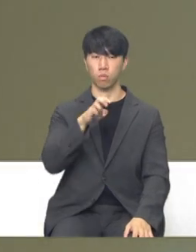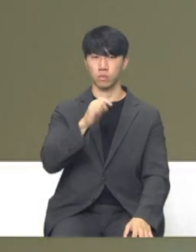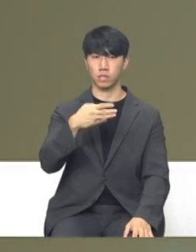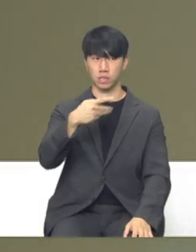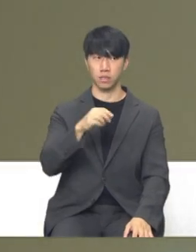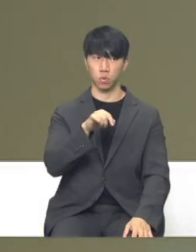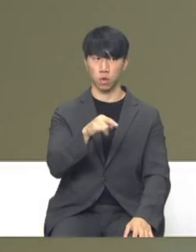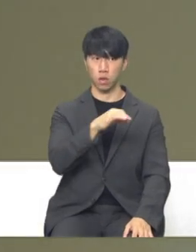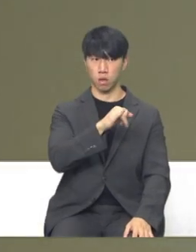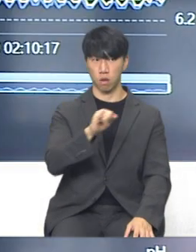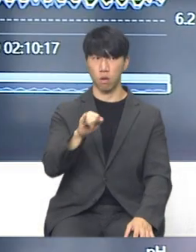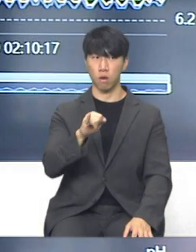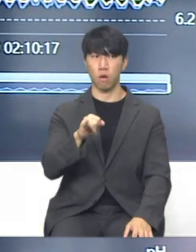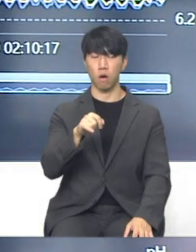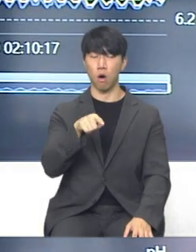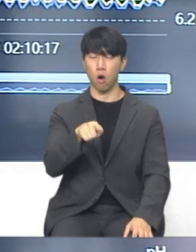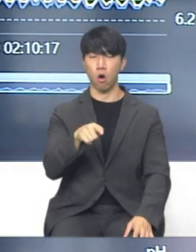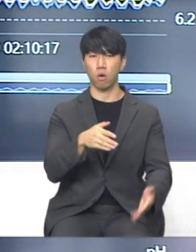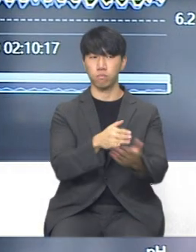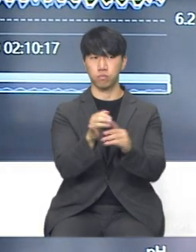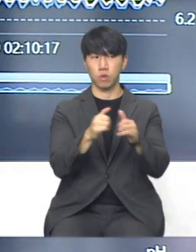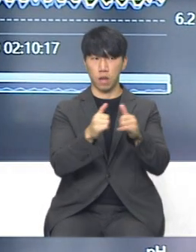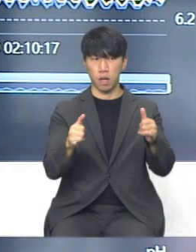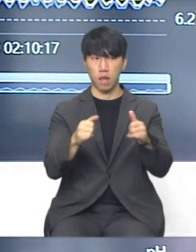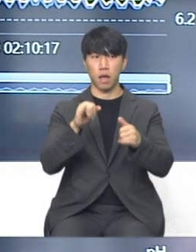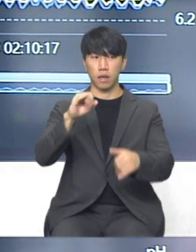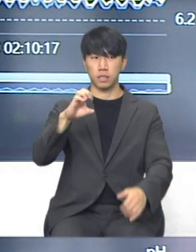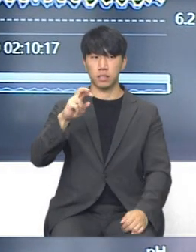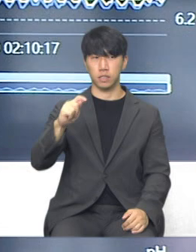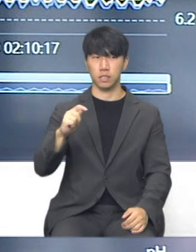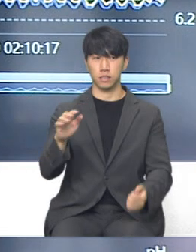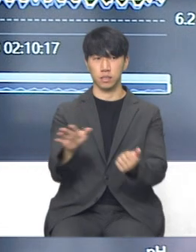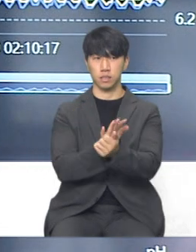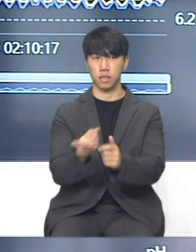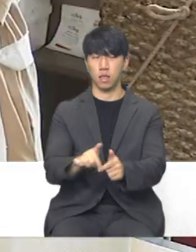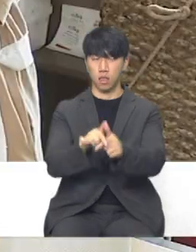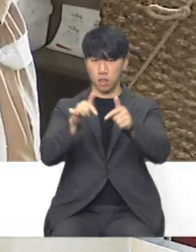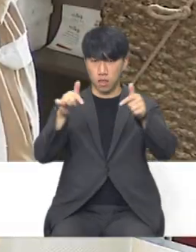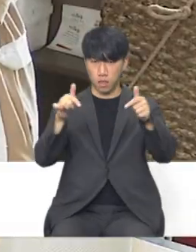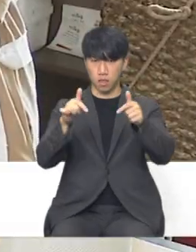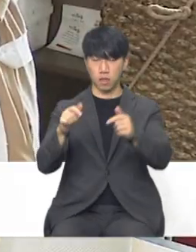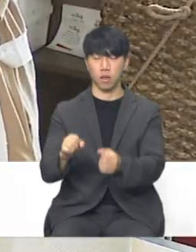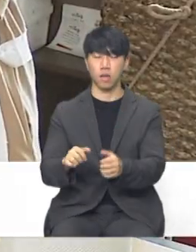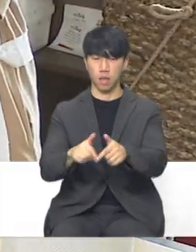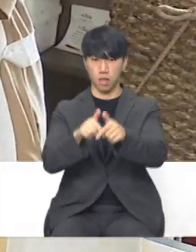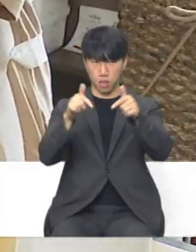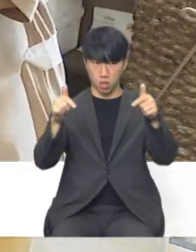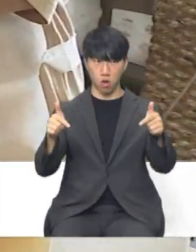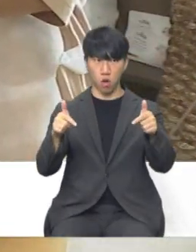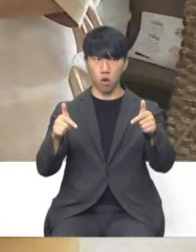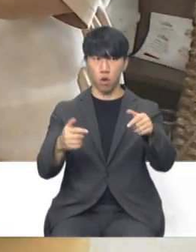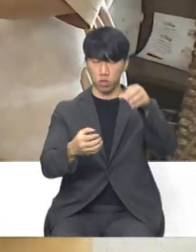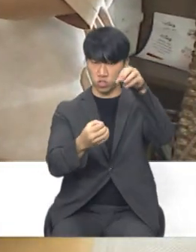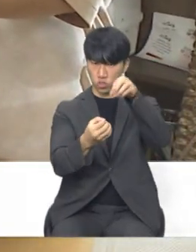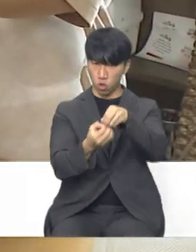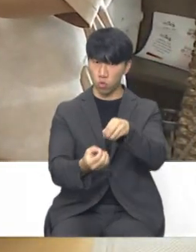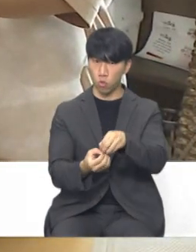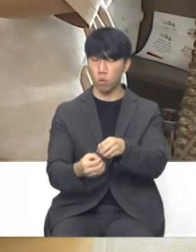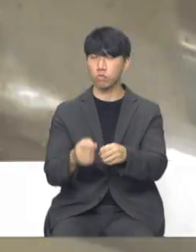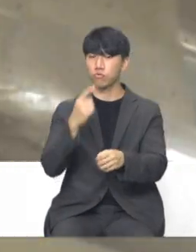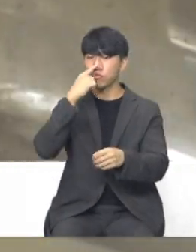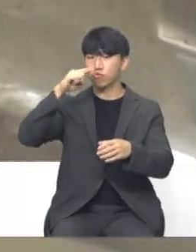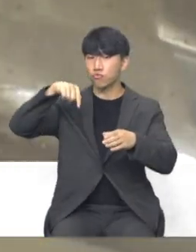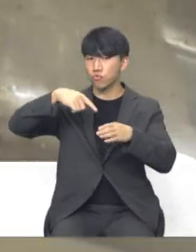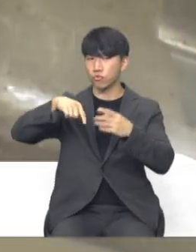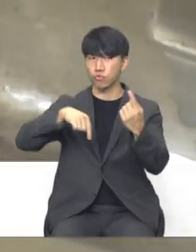스마트 전통주양조 ICT 서비스를 개발해 양조장 예비 창업자들에게 공유하고 전통주를 만드는 체험 프로그램을 운영하는